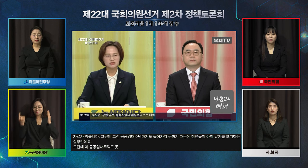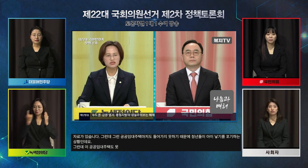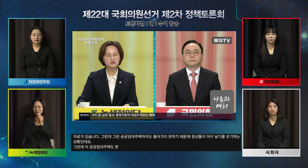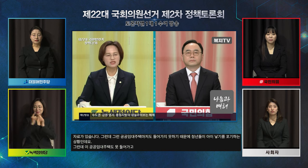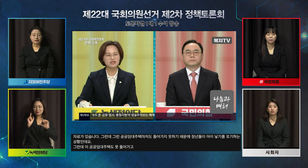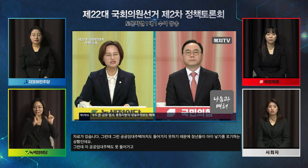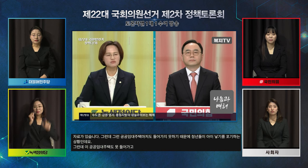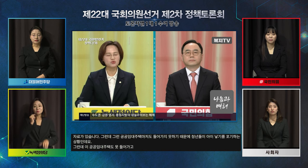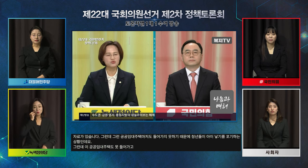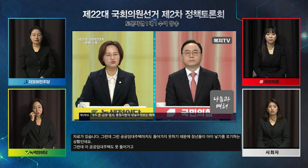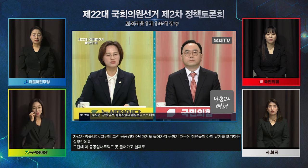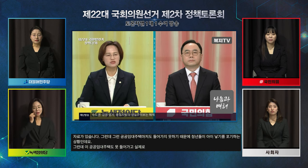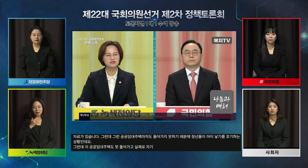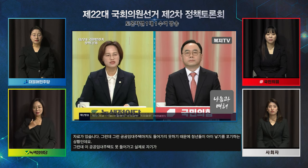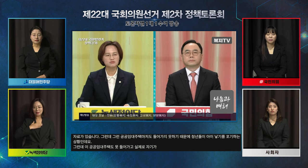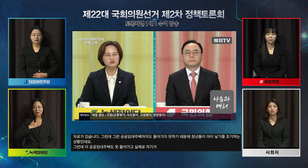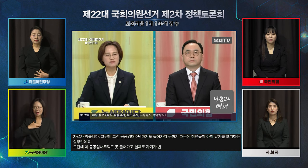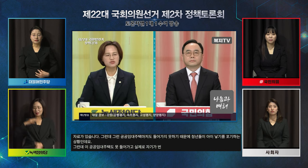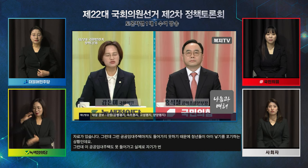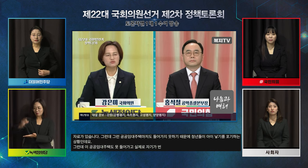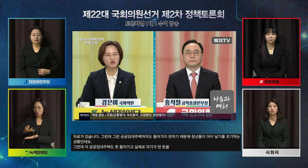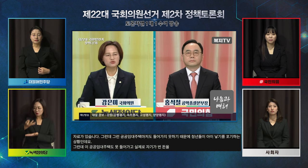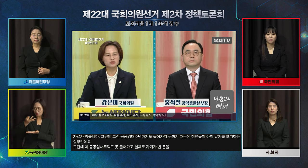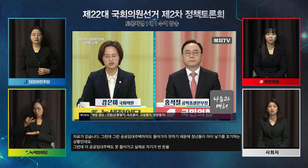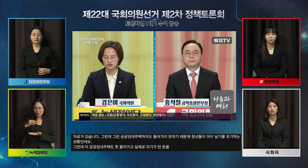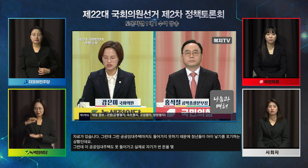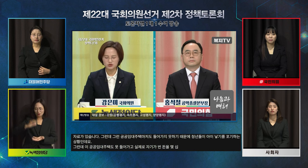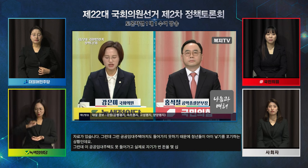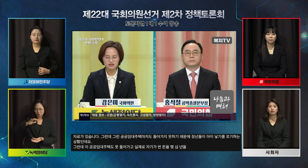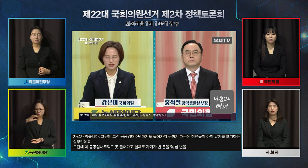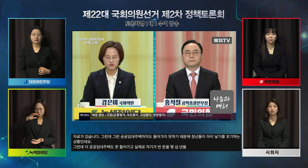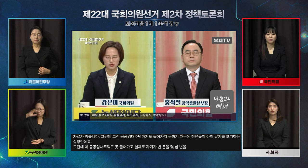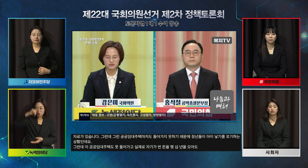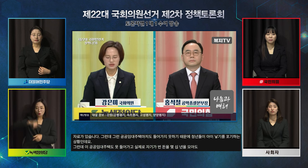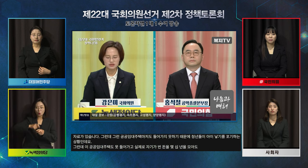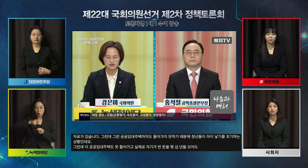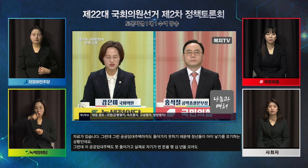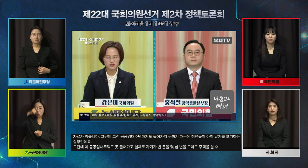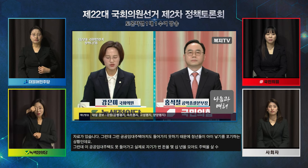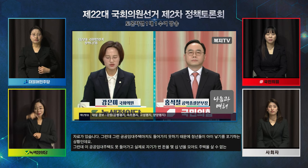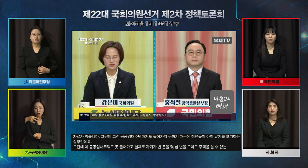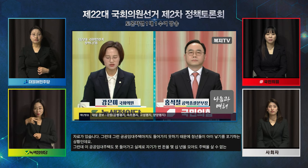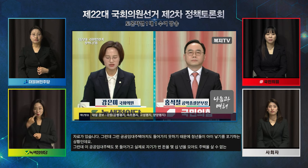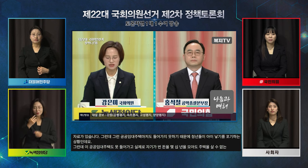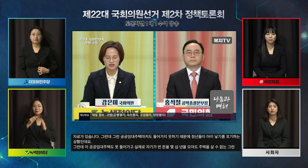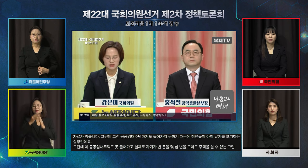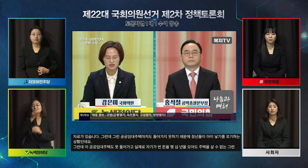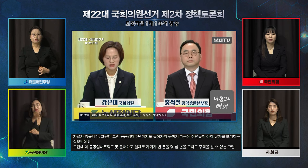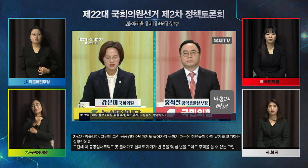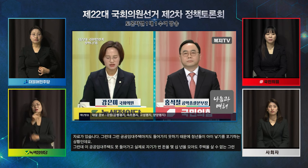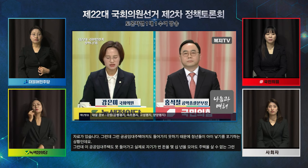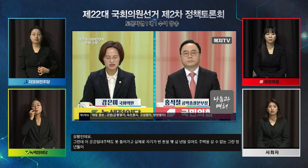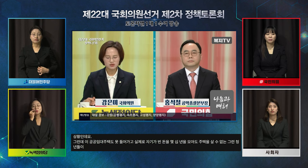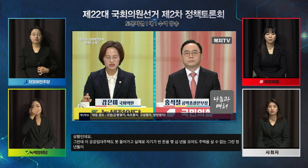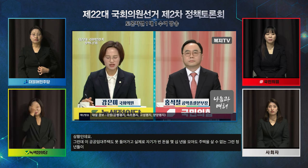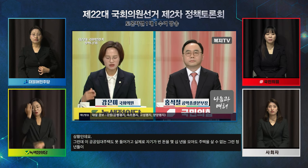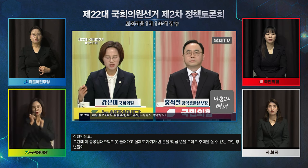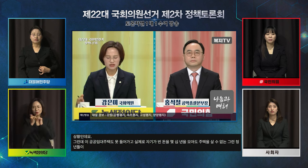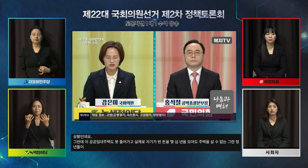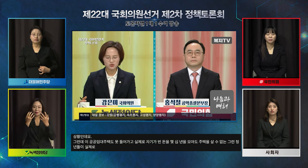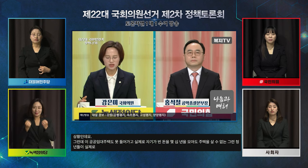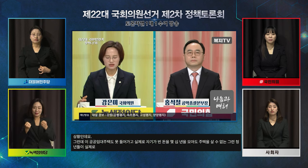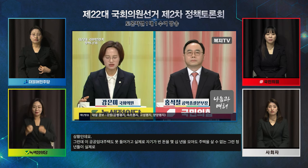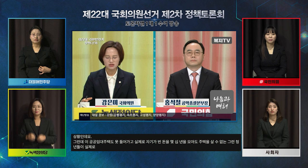실제로 자기가 본 돈을 몇십 년을 모아도 주택을 살 수 없는 그런 청년들이 실제로